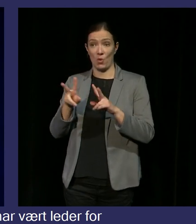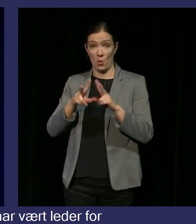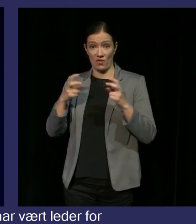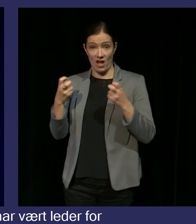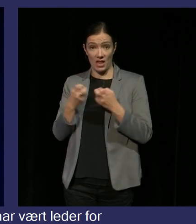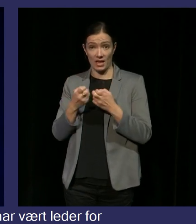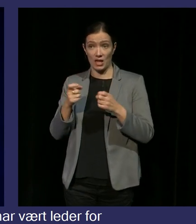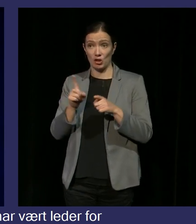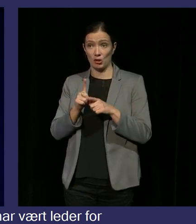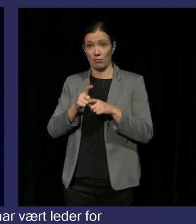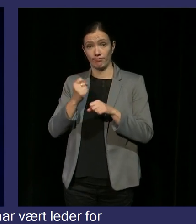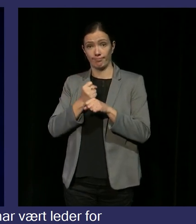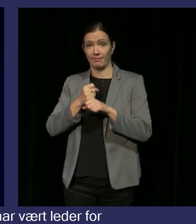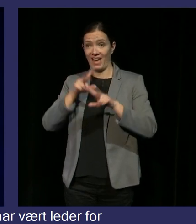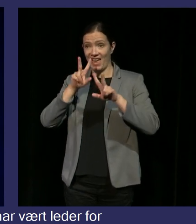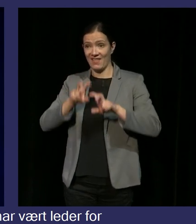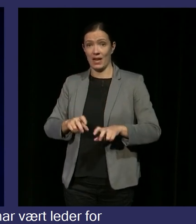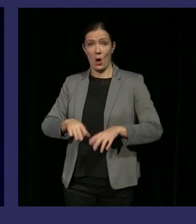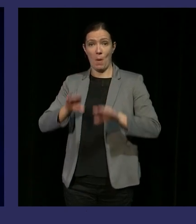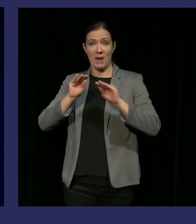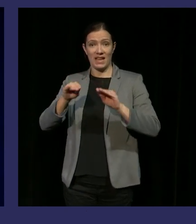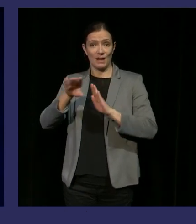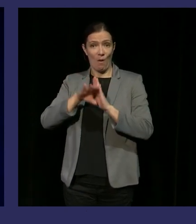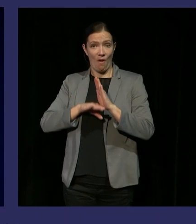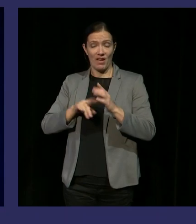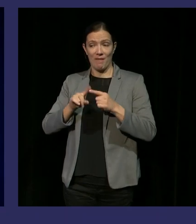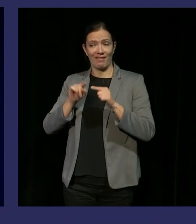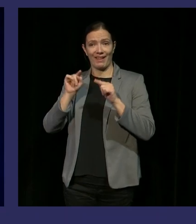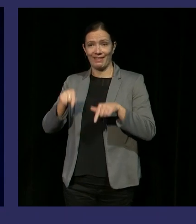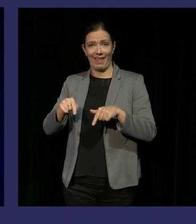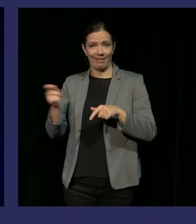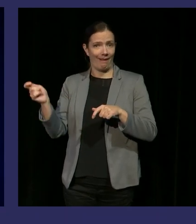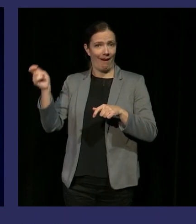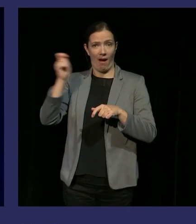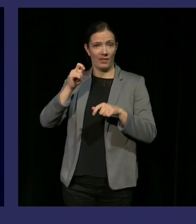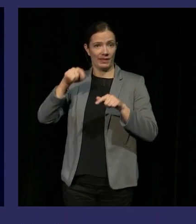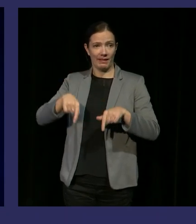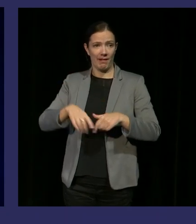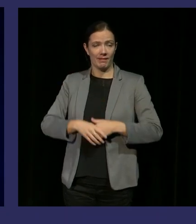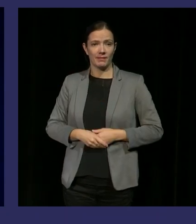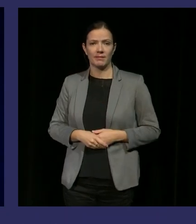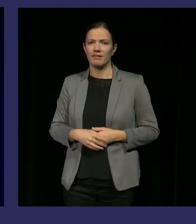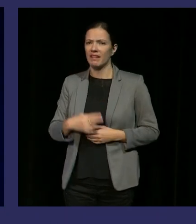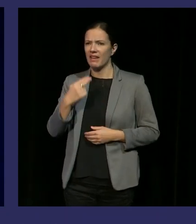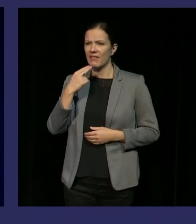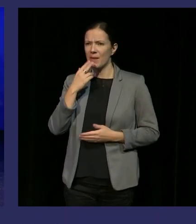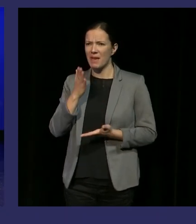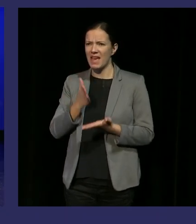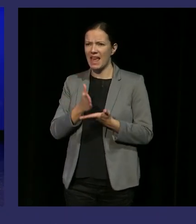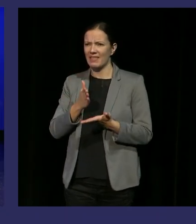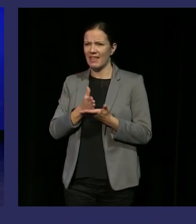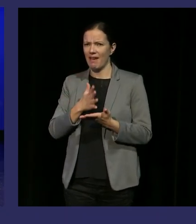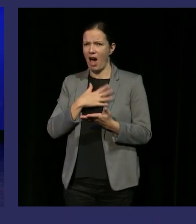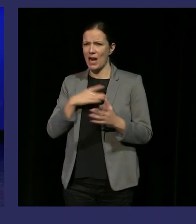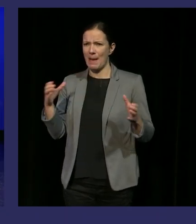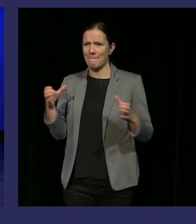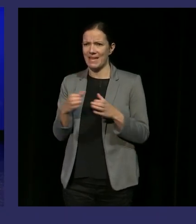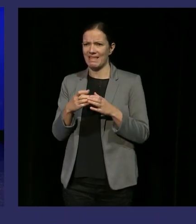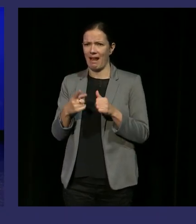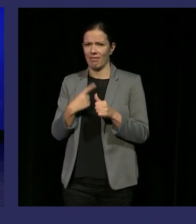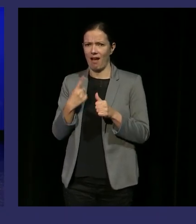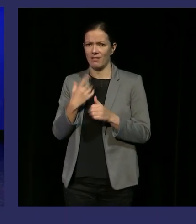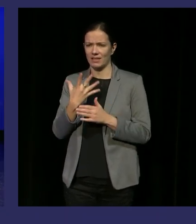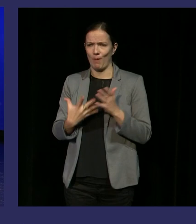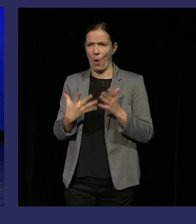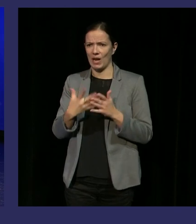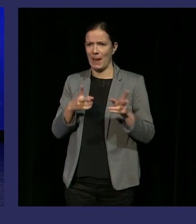som reviderte opplæringsloven, men det er altså ikke den hatten du har på deg i dag. Hvilke rettigheter har